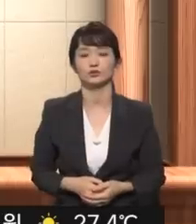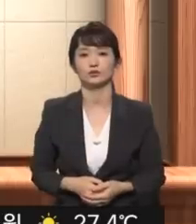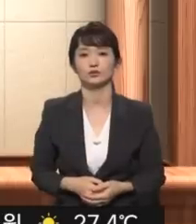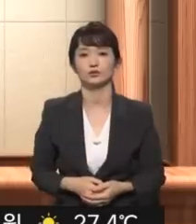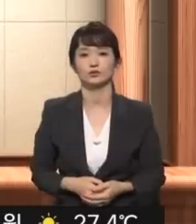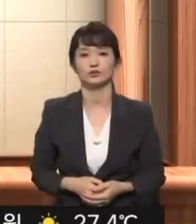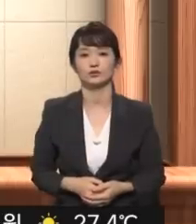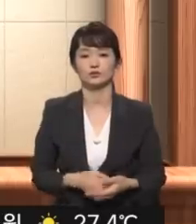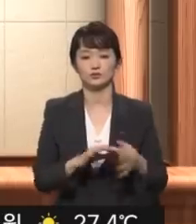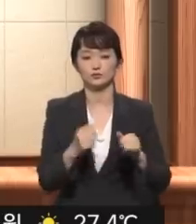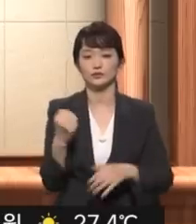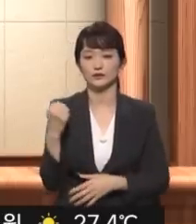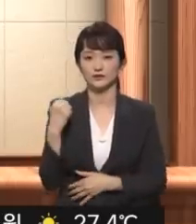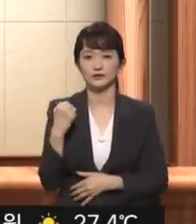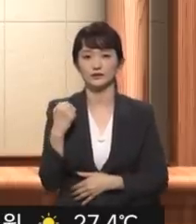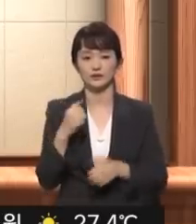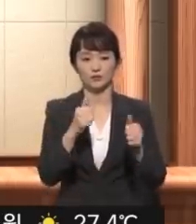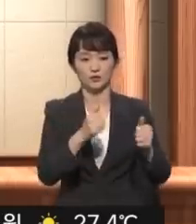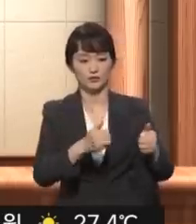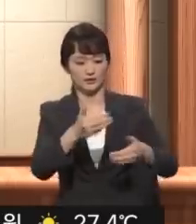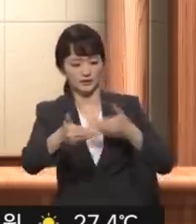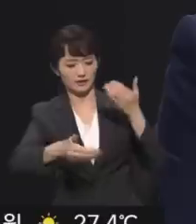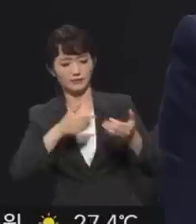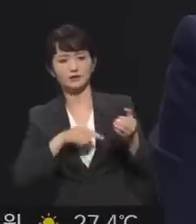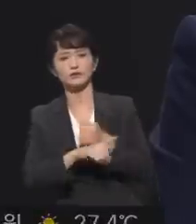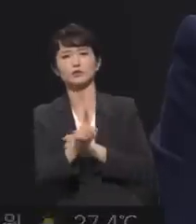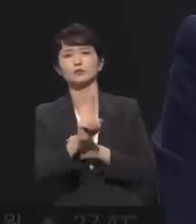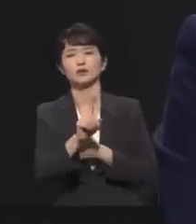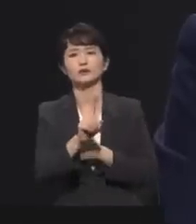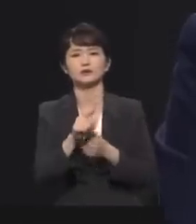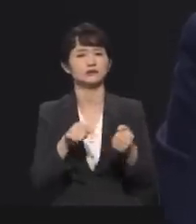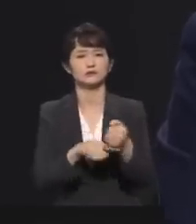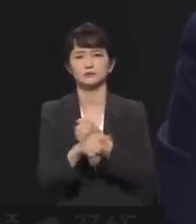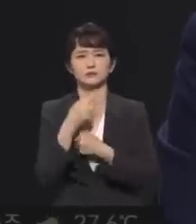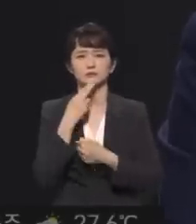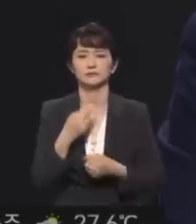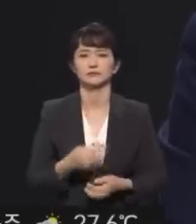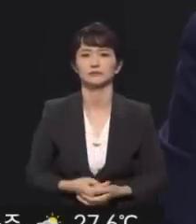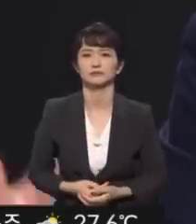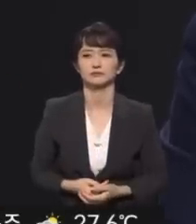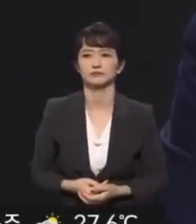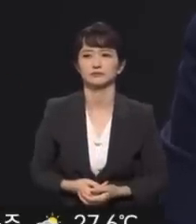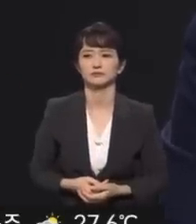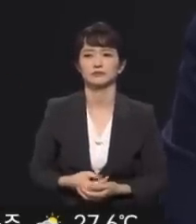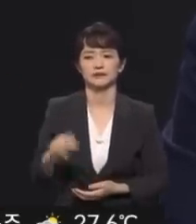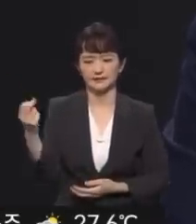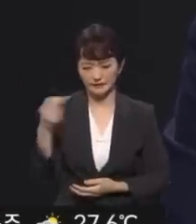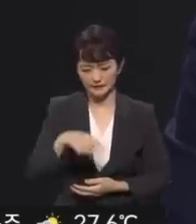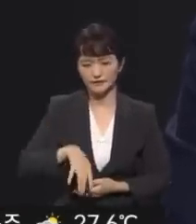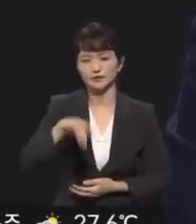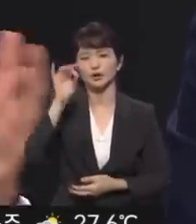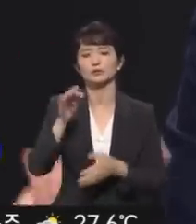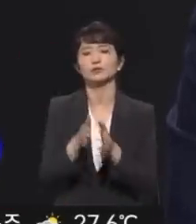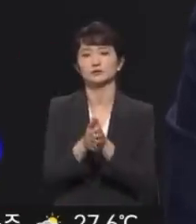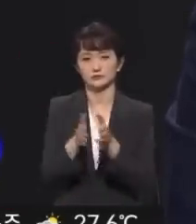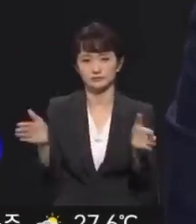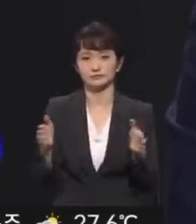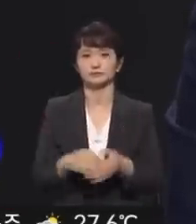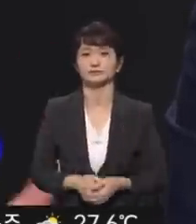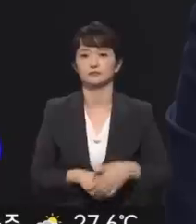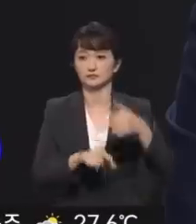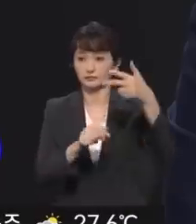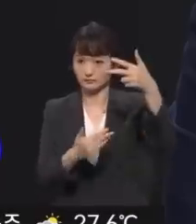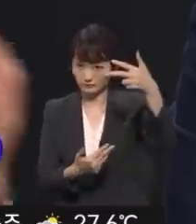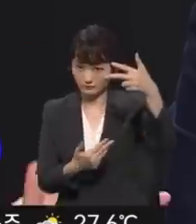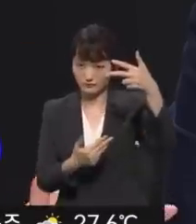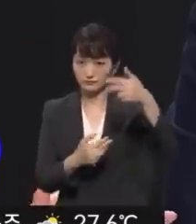끼어든 야 라고 말을 하는 것은 작업을 때 굉장히 설득력이 없고 아까 제가 말씀드린 것처럼 다시 원점으로 돌아가서 간단합니다 그냥 7월 8일